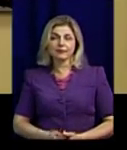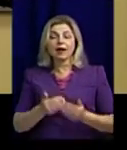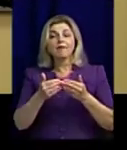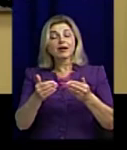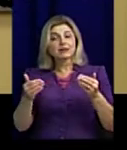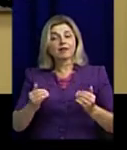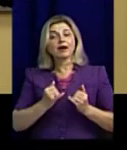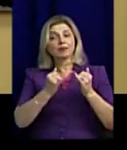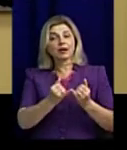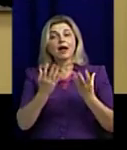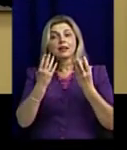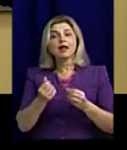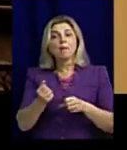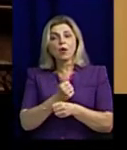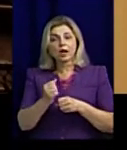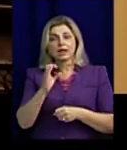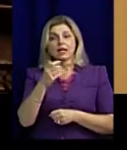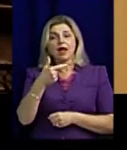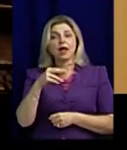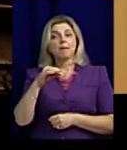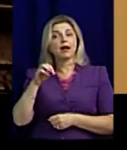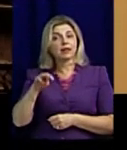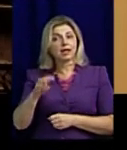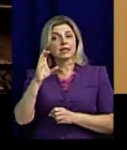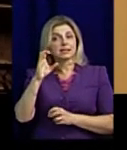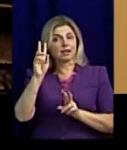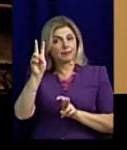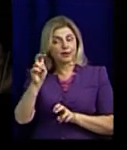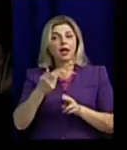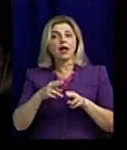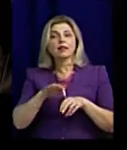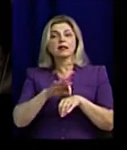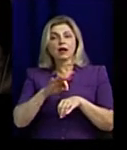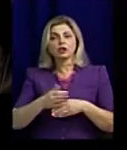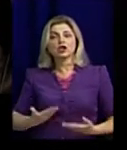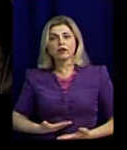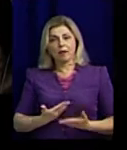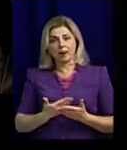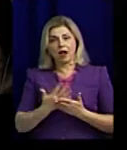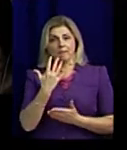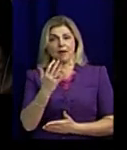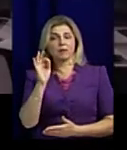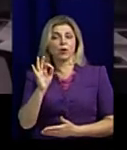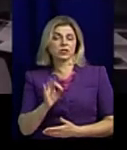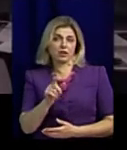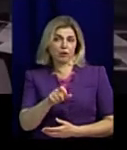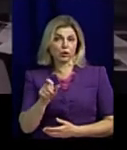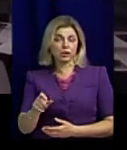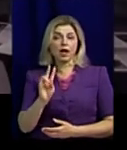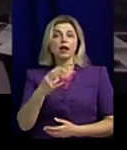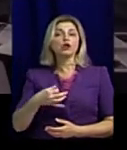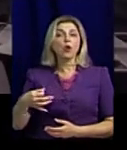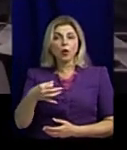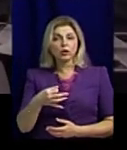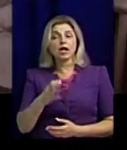Виставку приурочили до Дня боротьби з гепатитом С. Відомо, що в Україні з цим діагнозом живе близько 5% населення. На